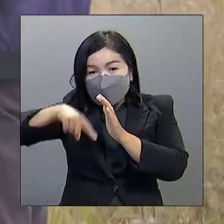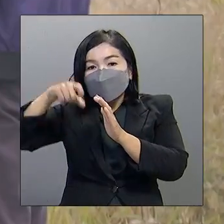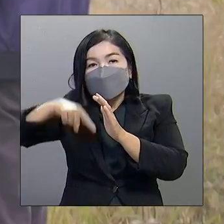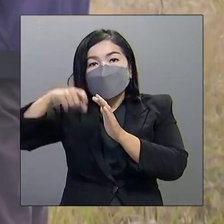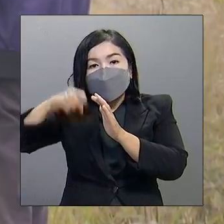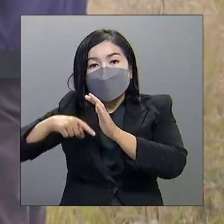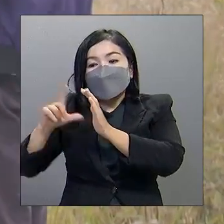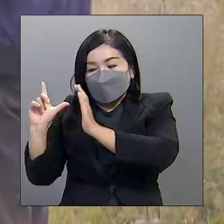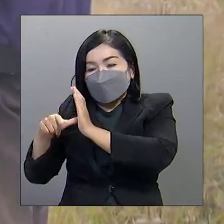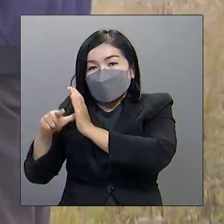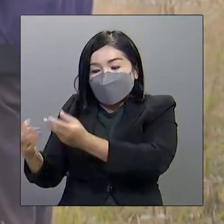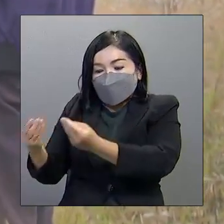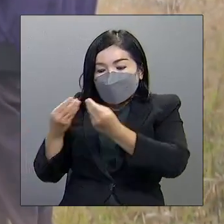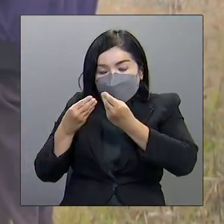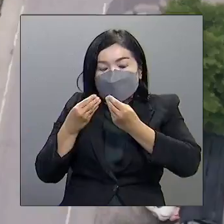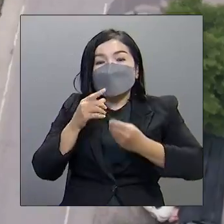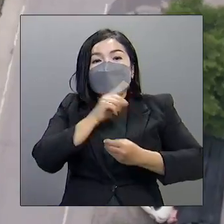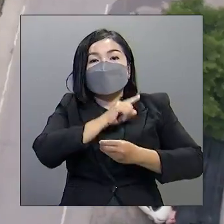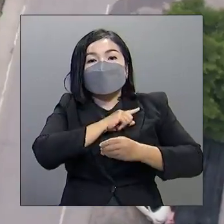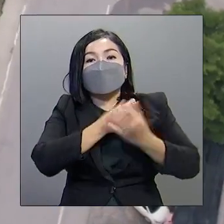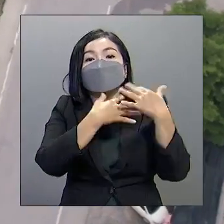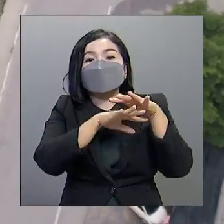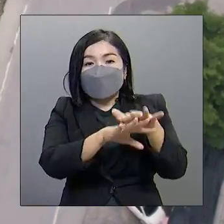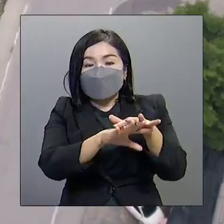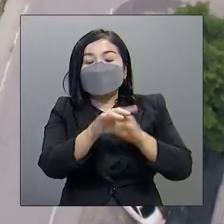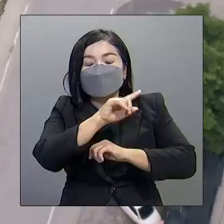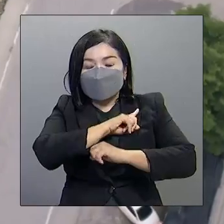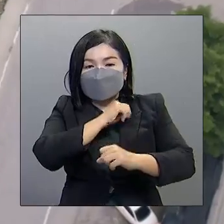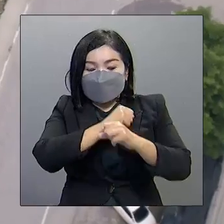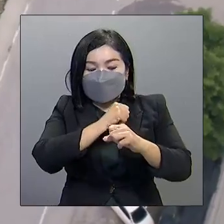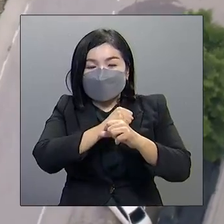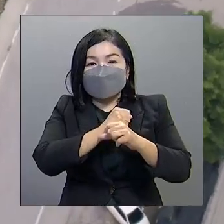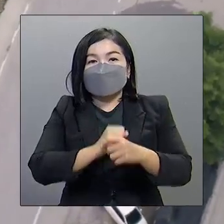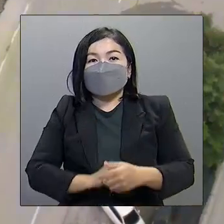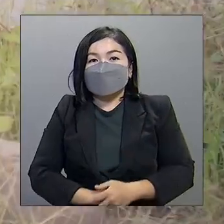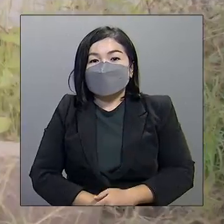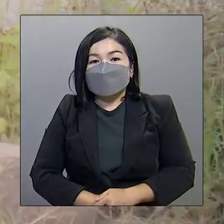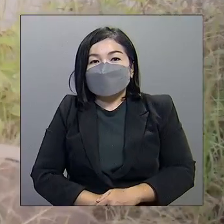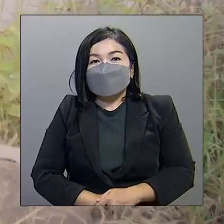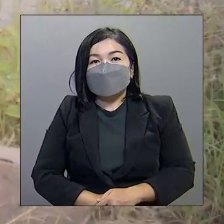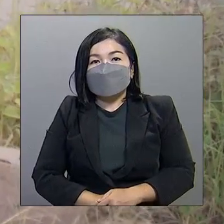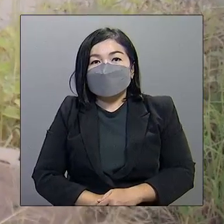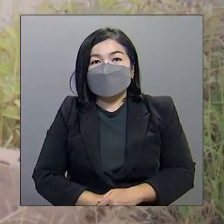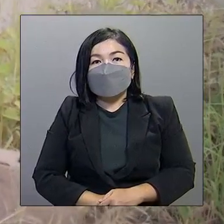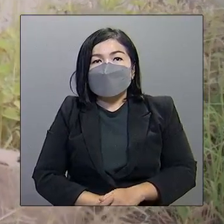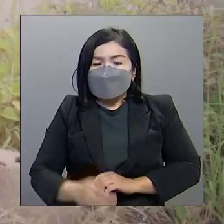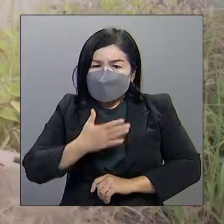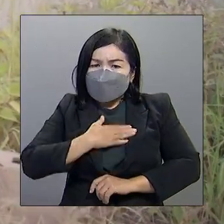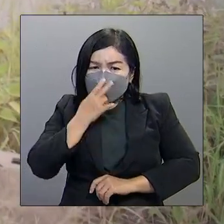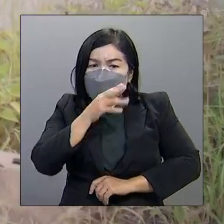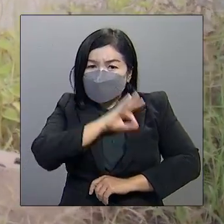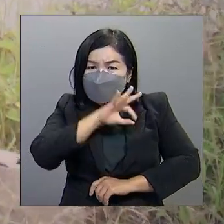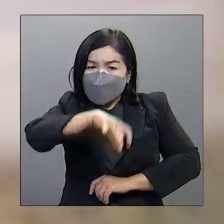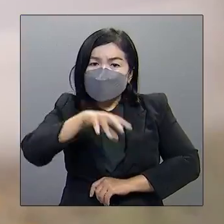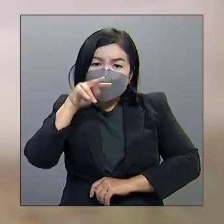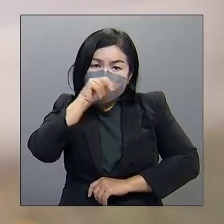เนี่ยก็ได้มอบหมายหน่วยงานไปดำเนินการแล้ว คือจริงๆส่วนตัวผมมองว่าจริงๆกรมชลก็เตรียมพร้อม